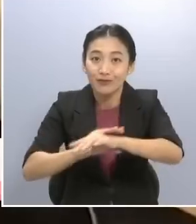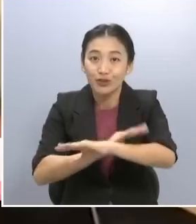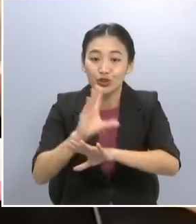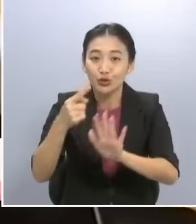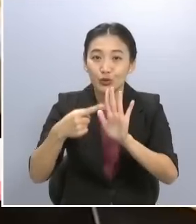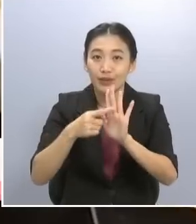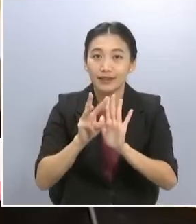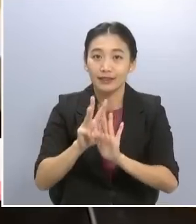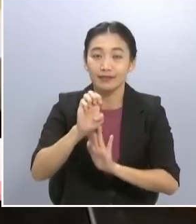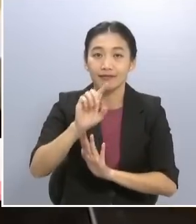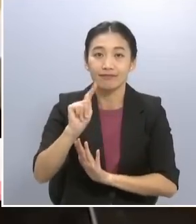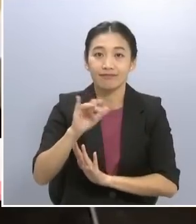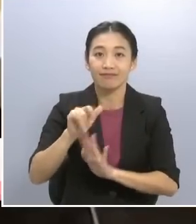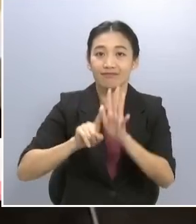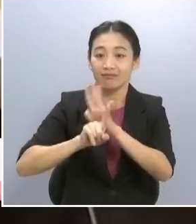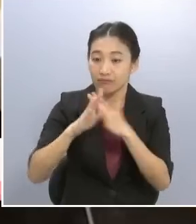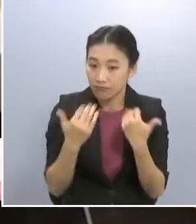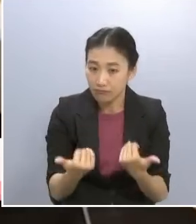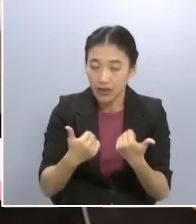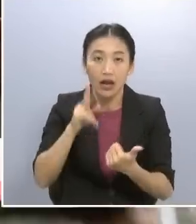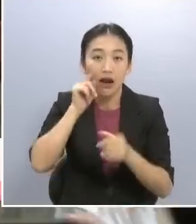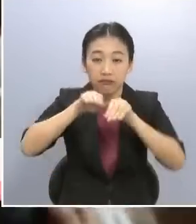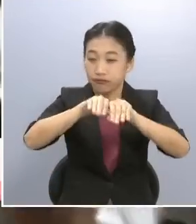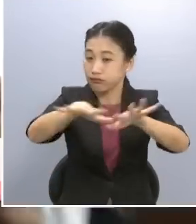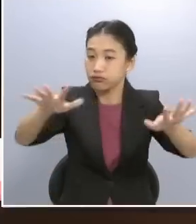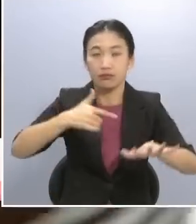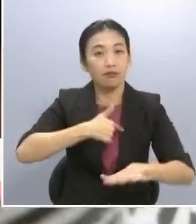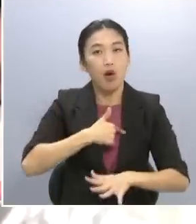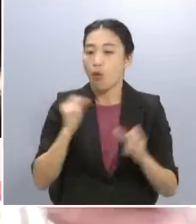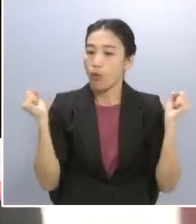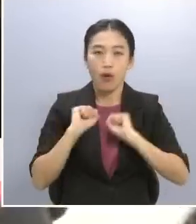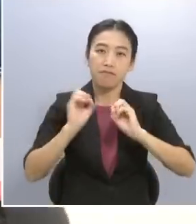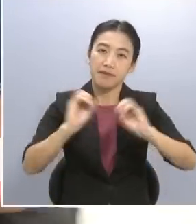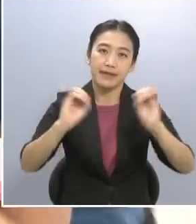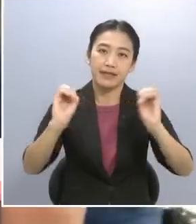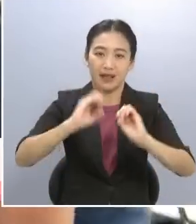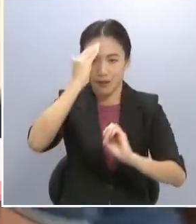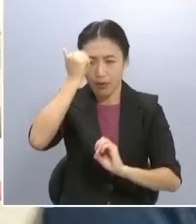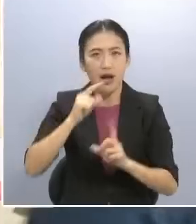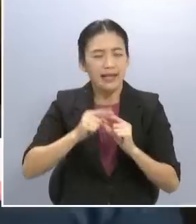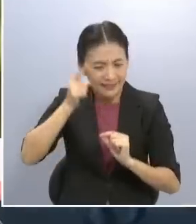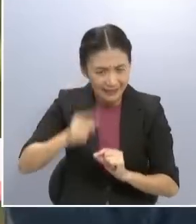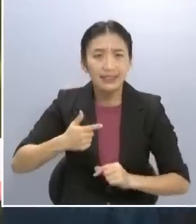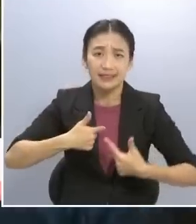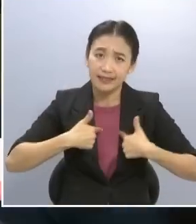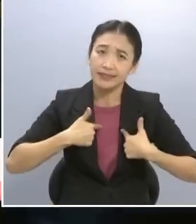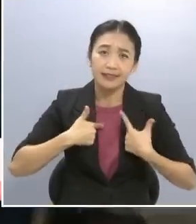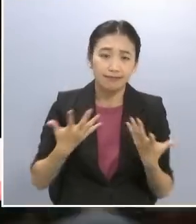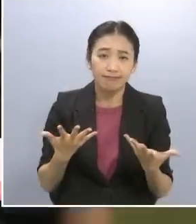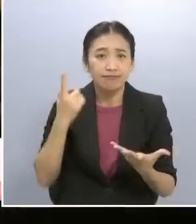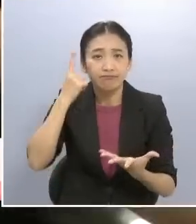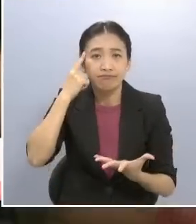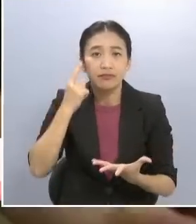าไม่เคยกลัวทุกเรื่องที่ออกมาเปิดเผยทั้งหมดเนี่ยเป็นเรื่องจริงอยู่แล้วเพียงแต่ไม่มีใครกล้าเปิดหน้าเท่านั้นเองนะฮะ